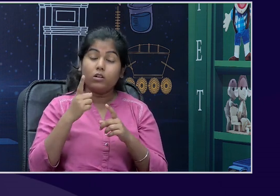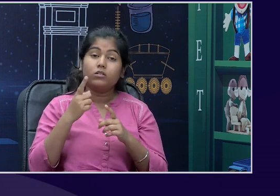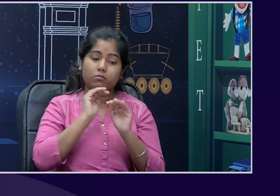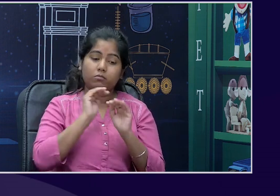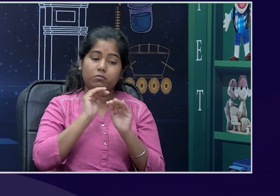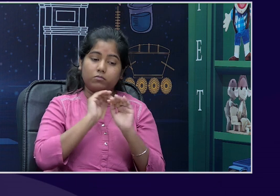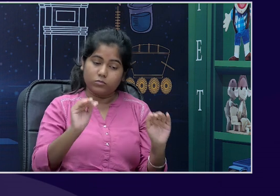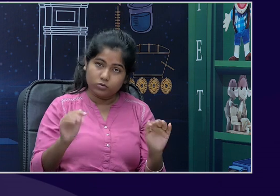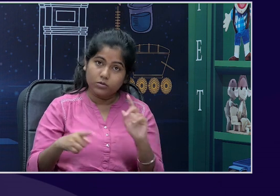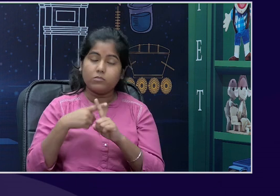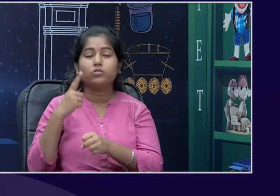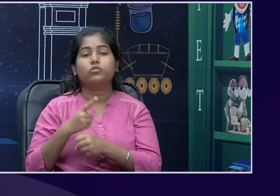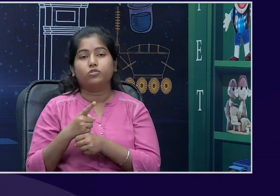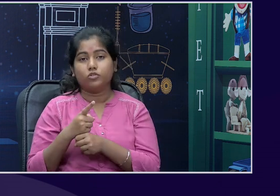लिए,